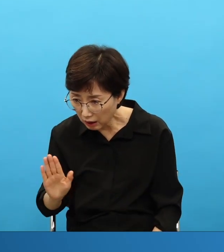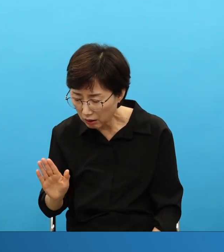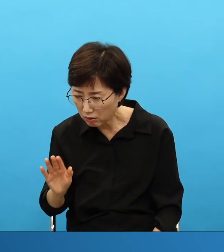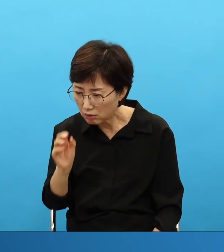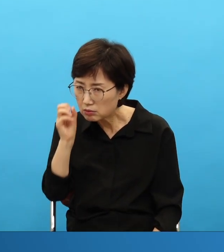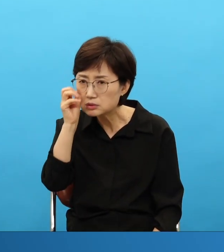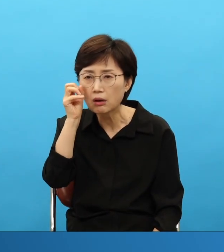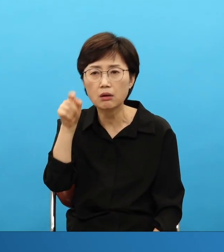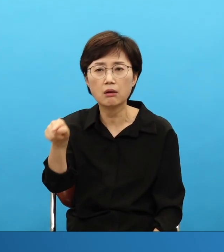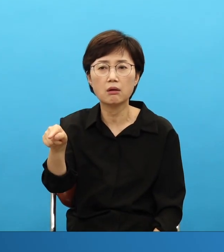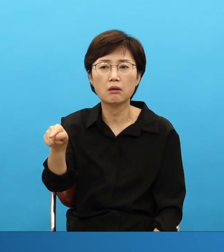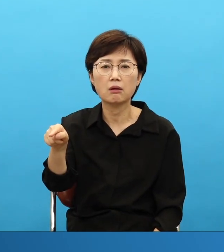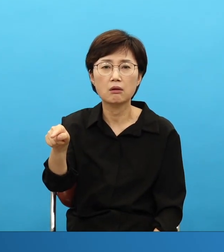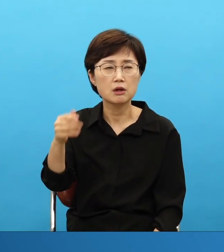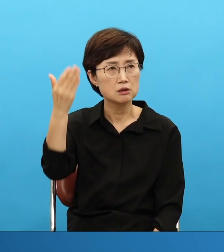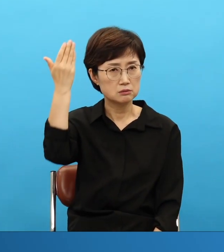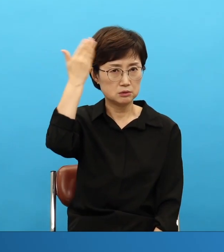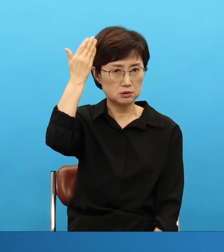합니다